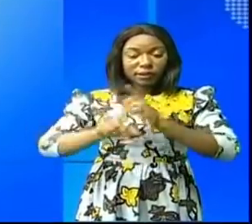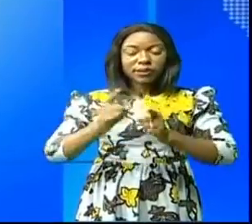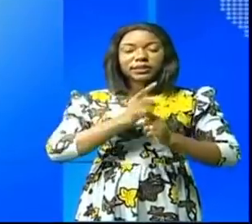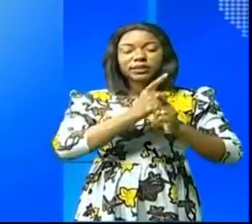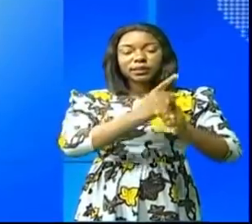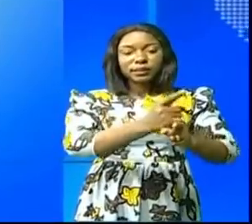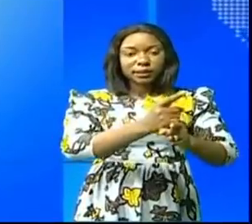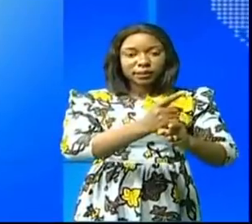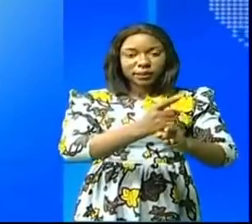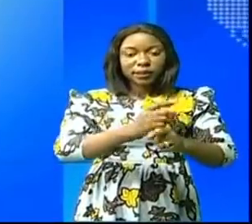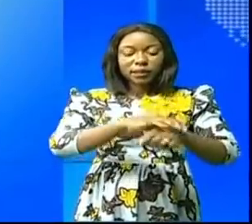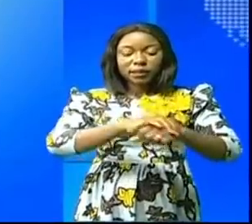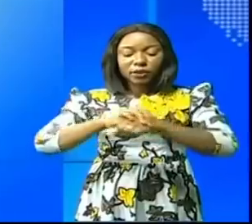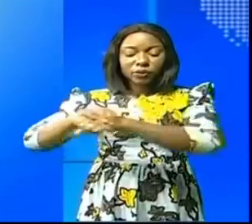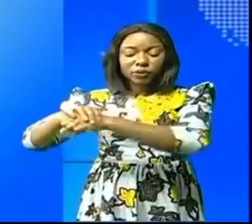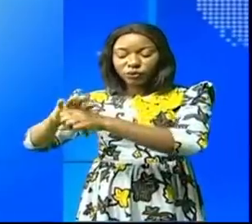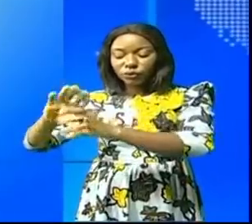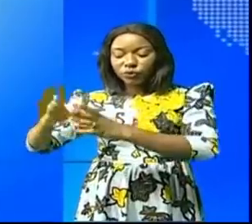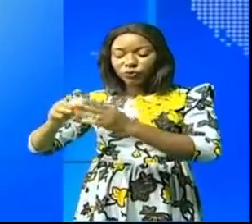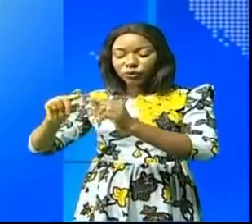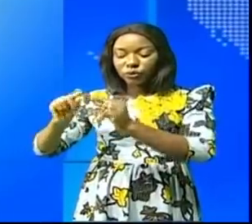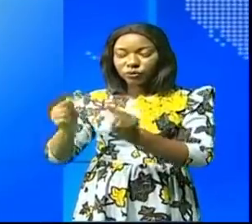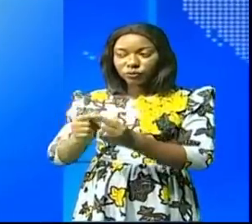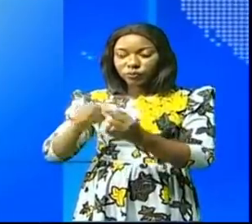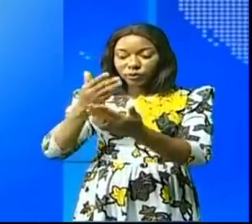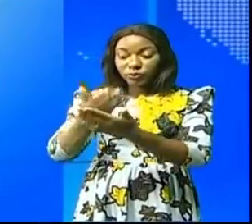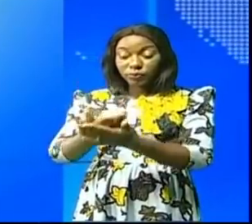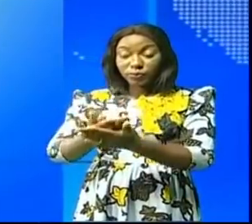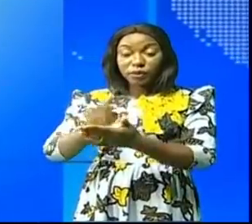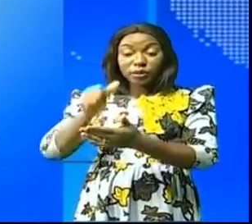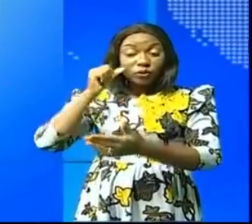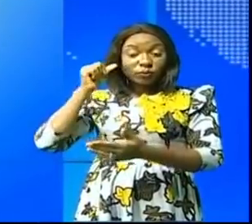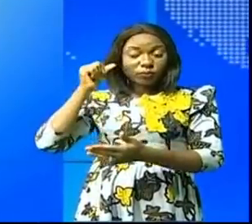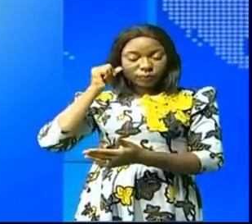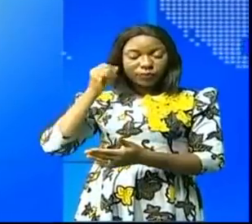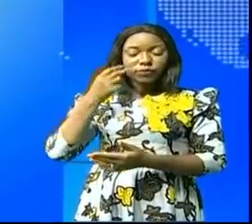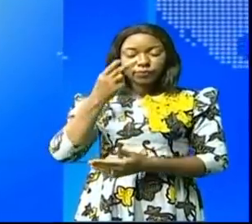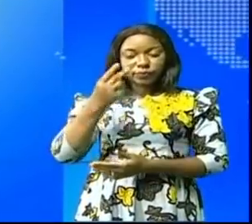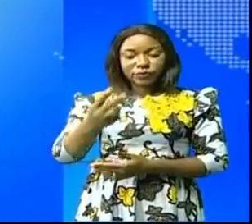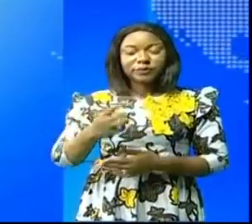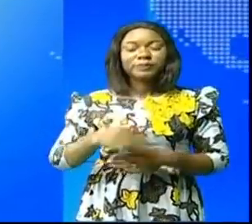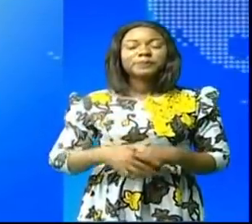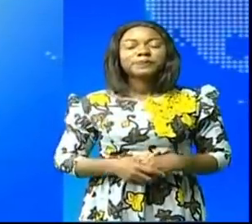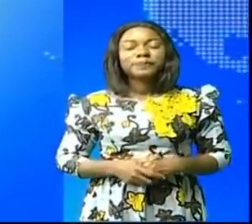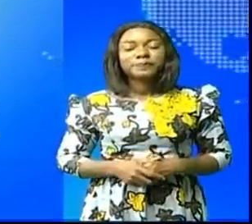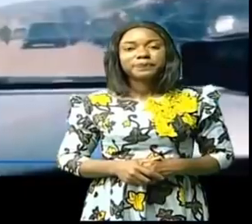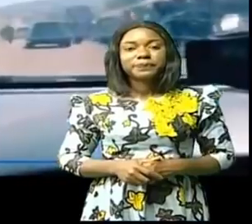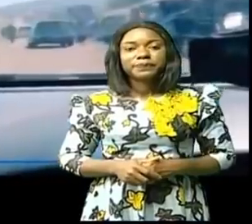Sécurité, qui conduit la délégation congolaise, est arrivé hier à Lusaka. José Baïtombo pour le commentaire.